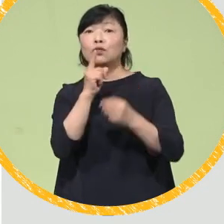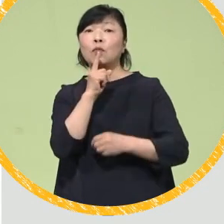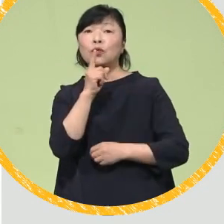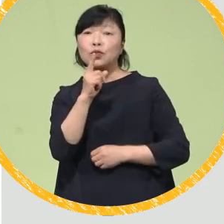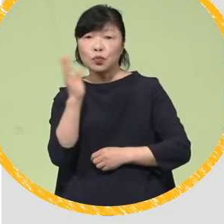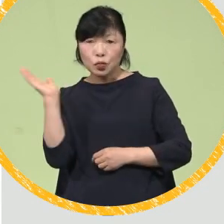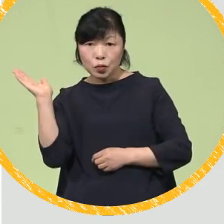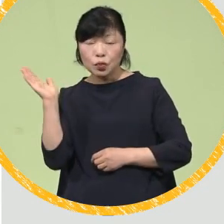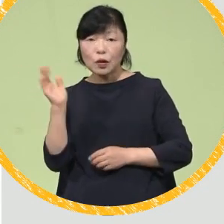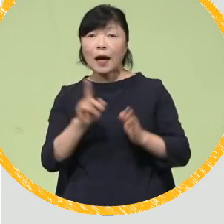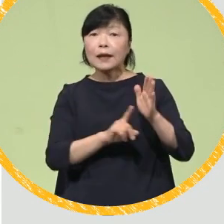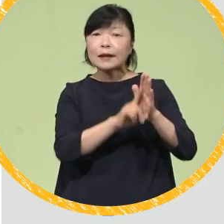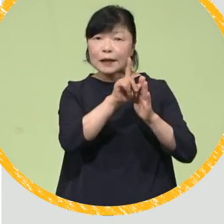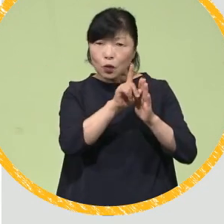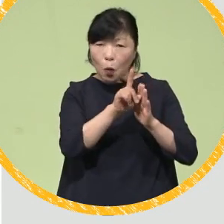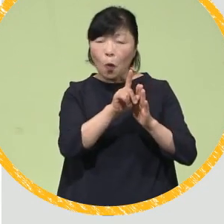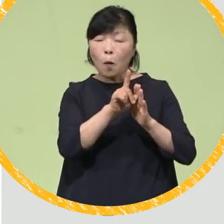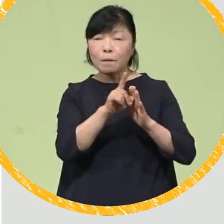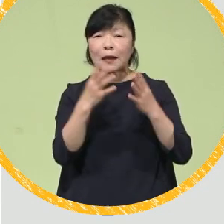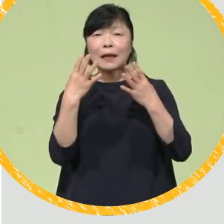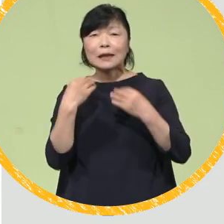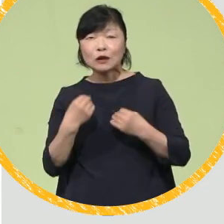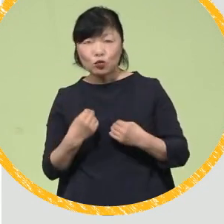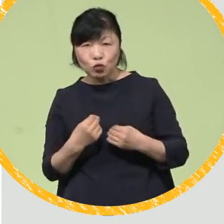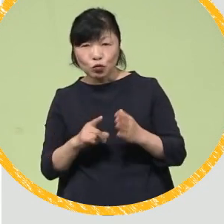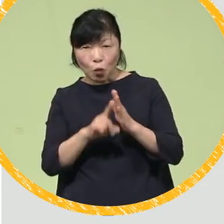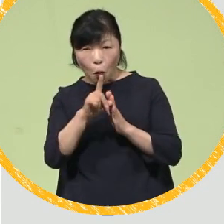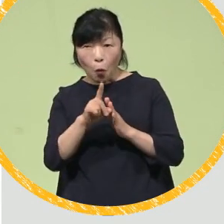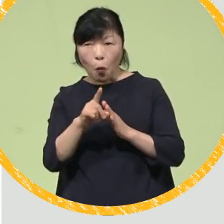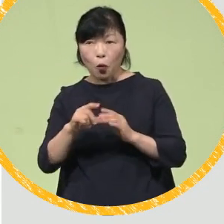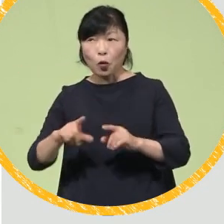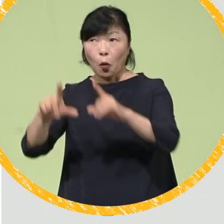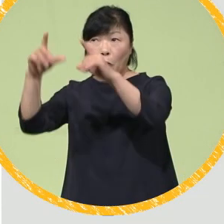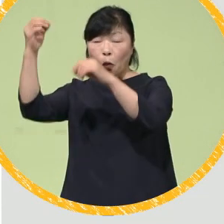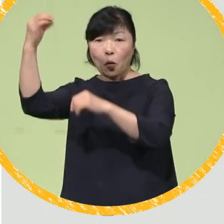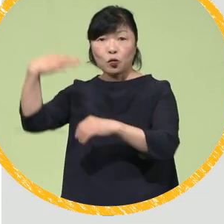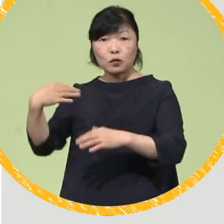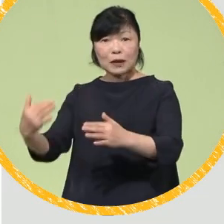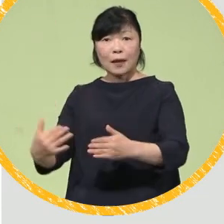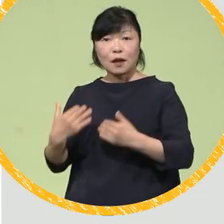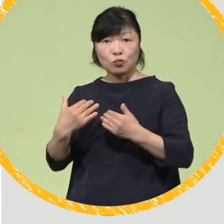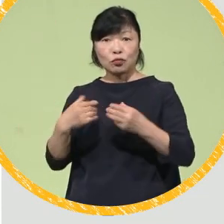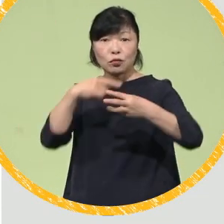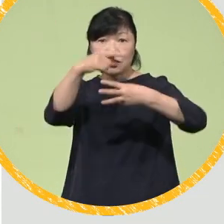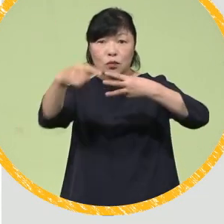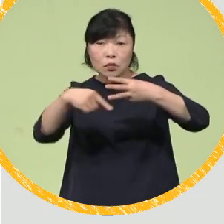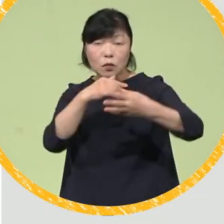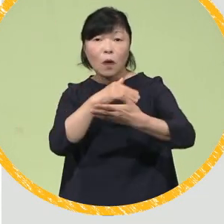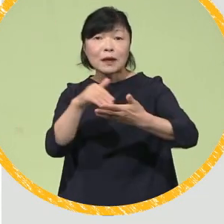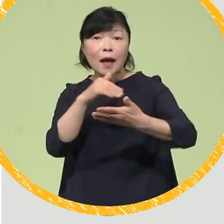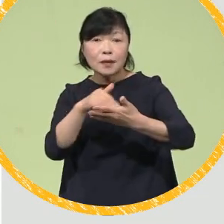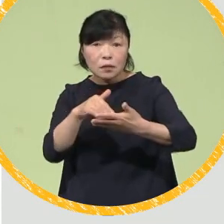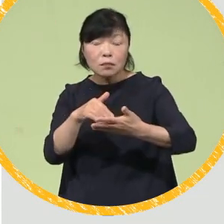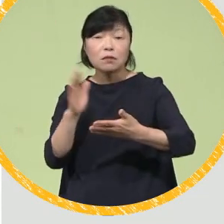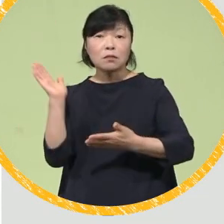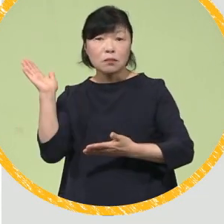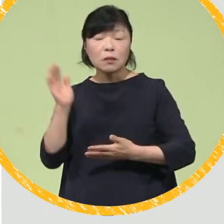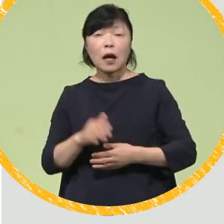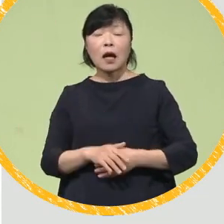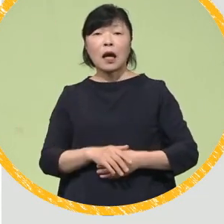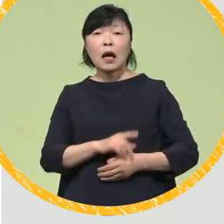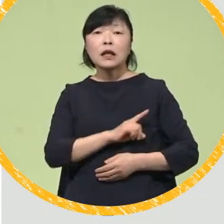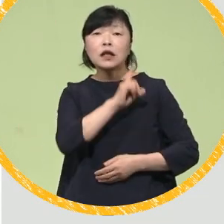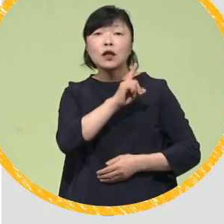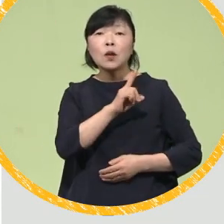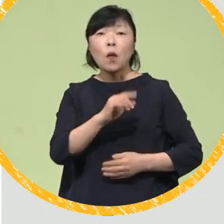ですね、気温にあと湿度と日射輻射熱の要素を足して指数で表しています、 うん、 はい、実は気温が高